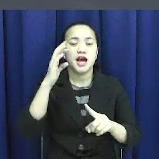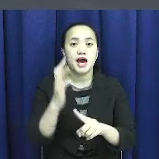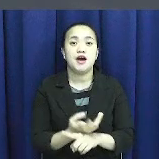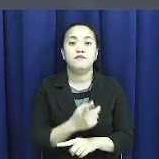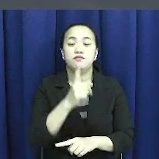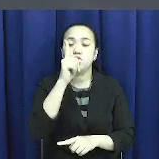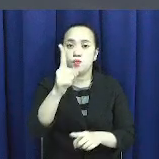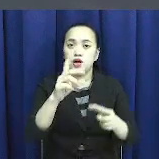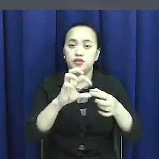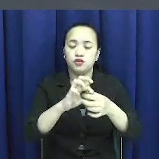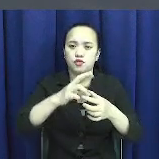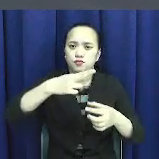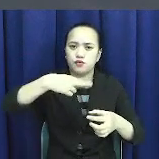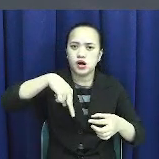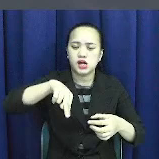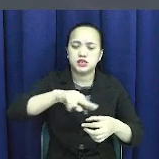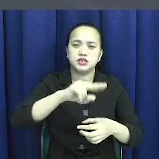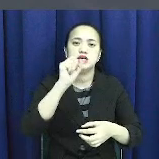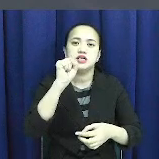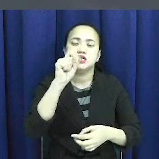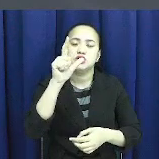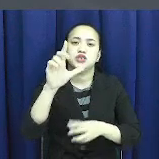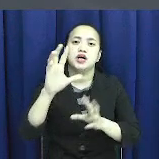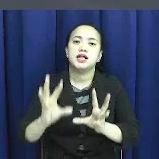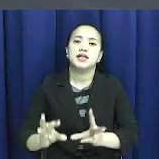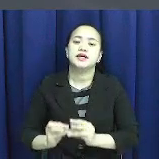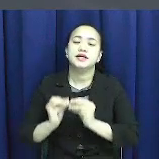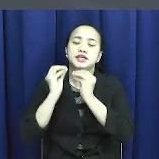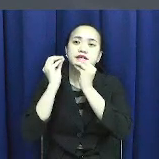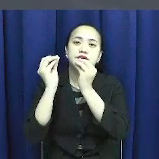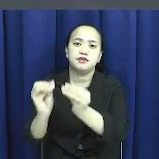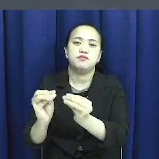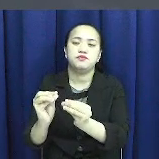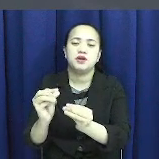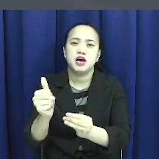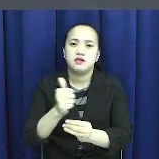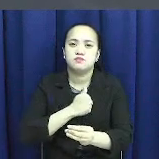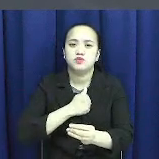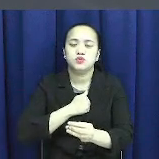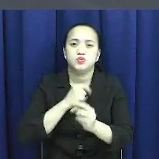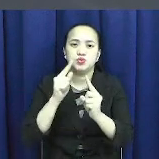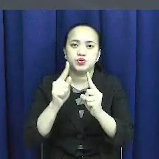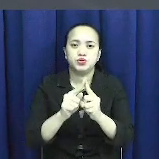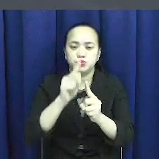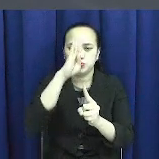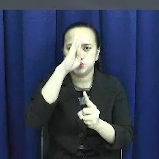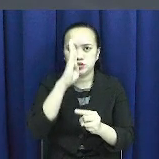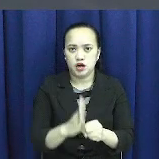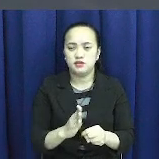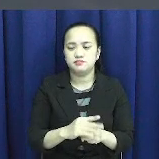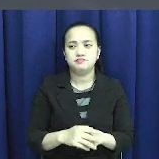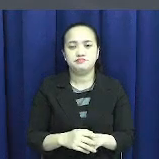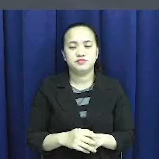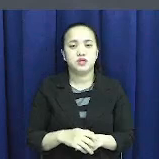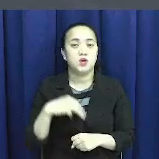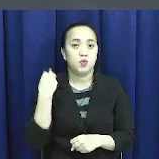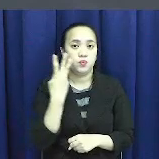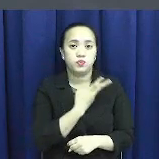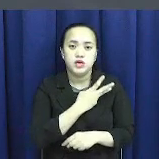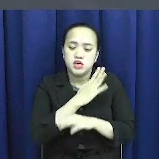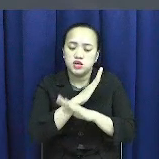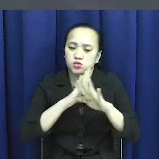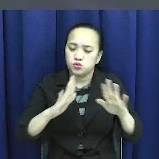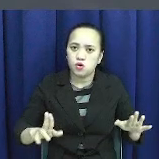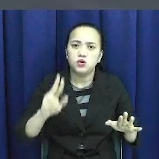of us shall give account of himself to God. Shall